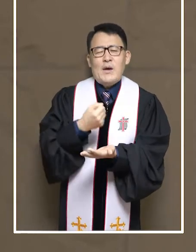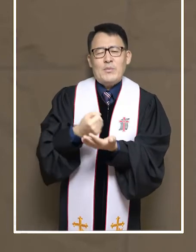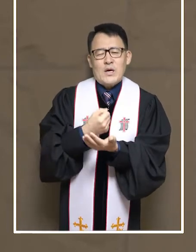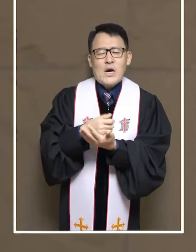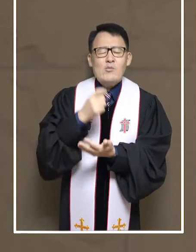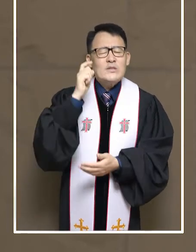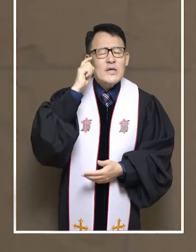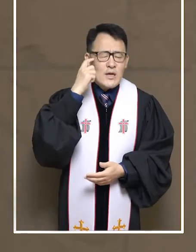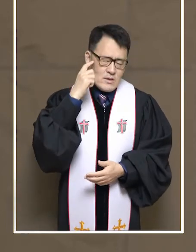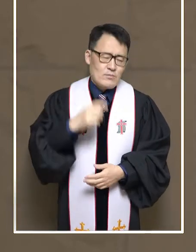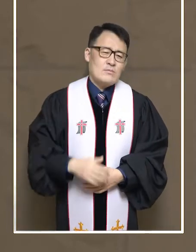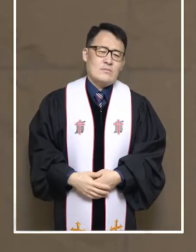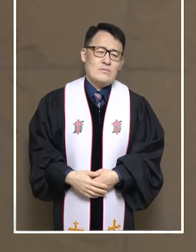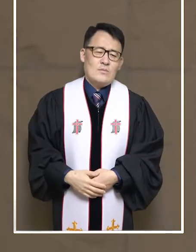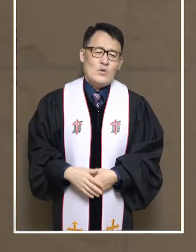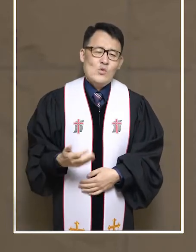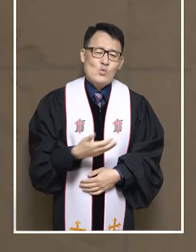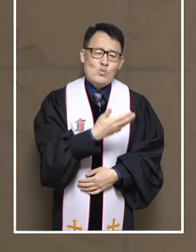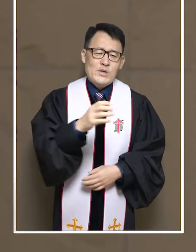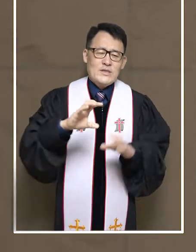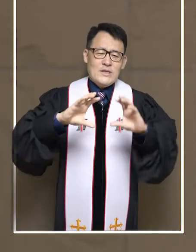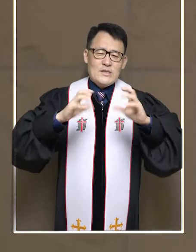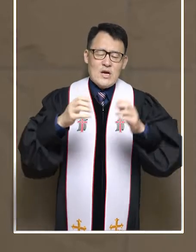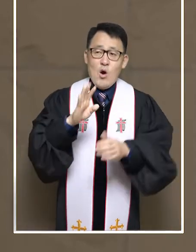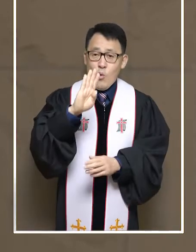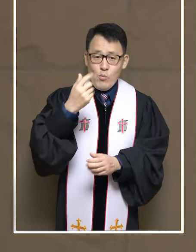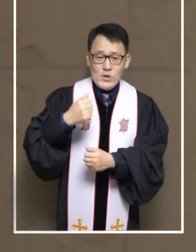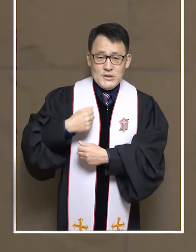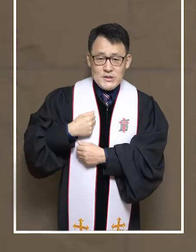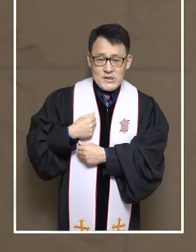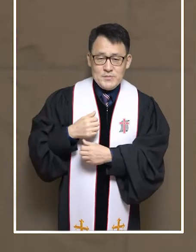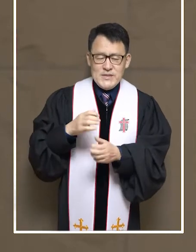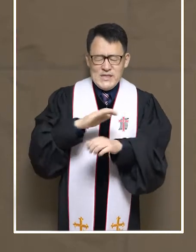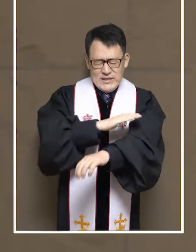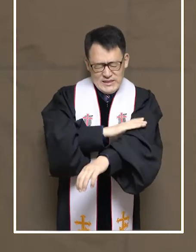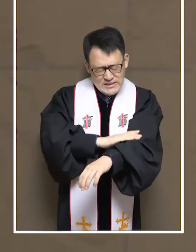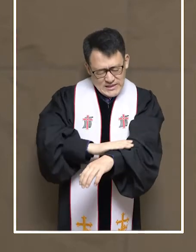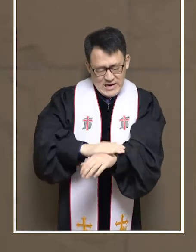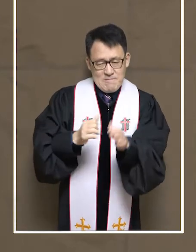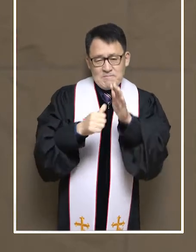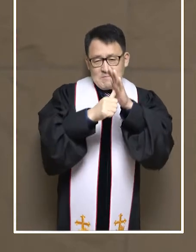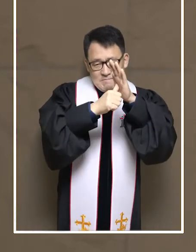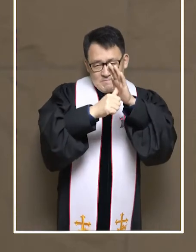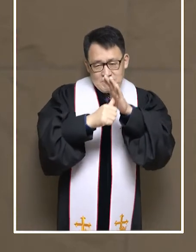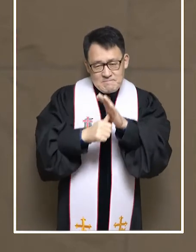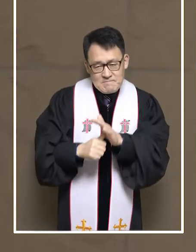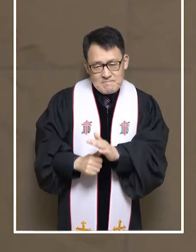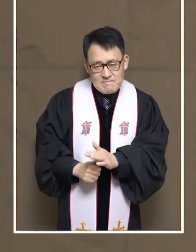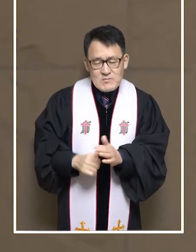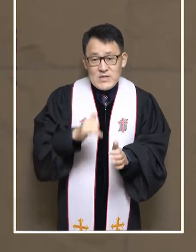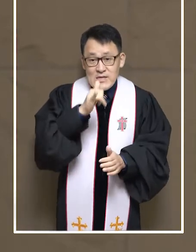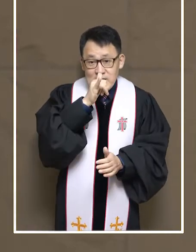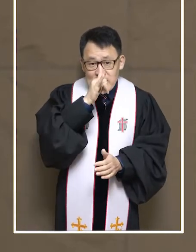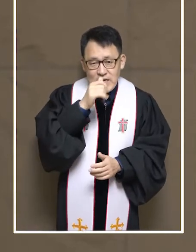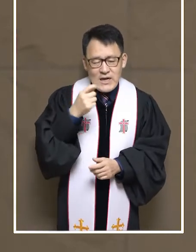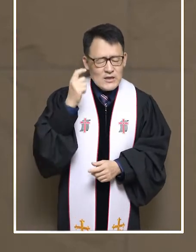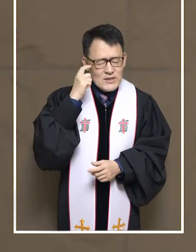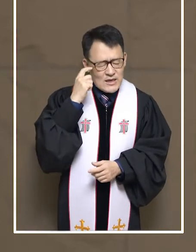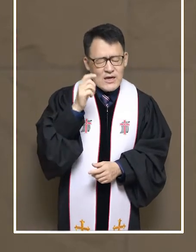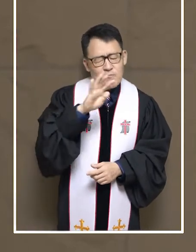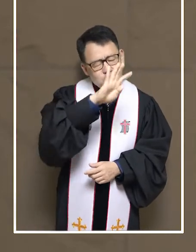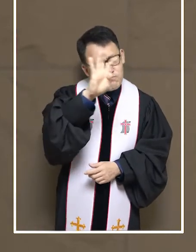너무나도 안타깝습니다. 과연 우리는 이 세상이라는 보디발의 집을 잘 견딜 수